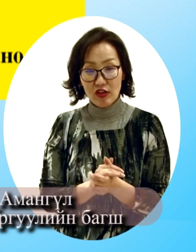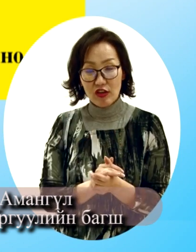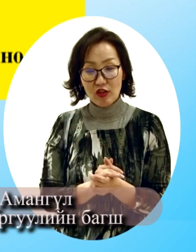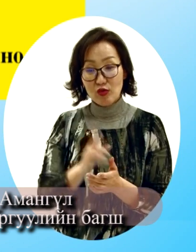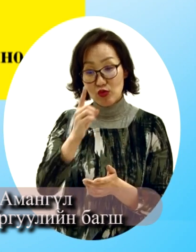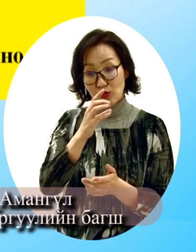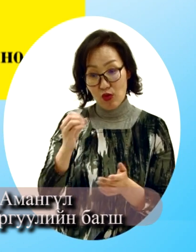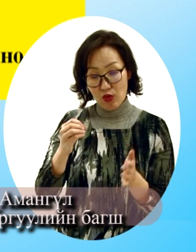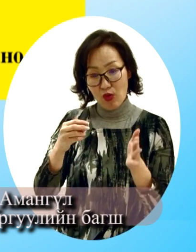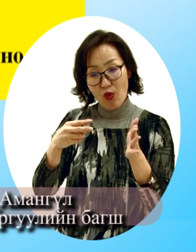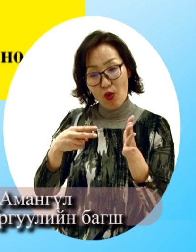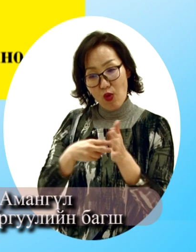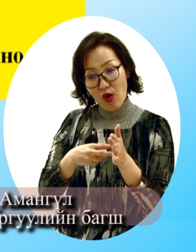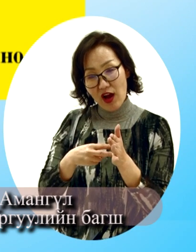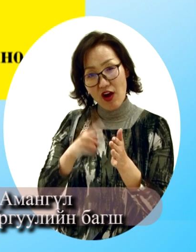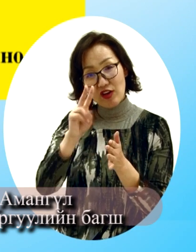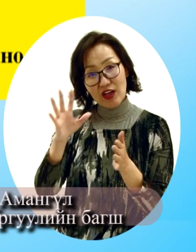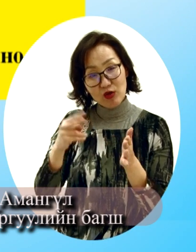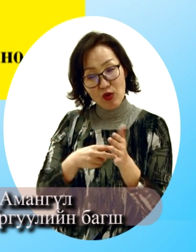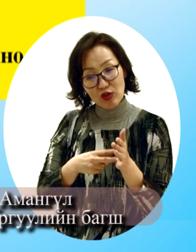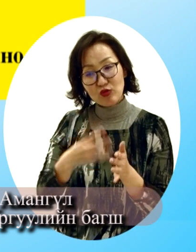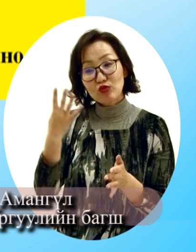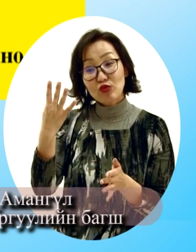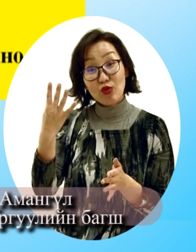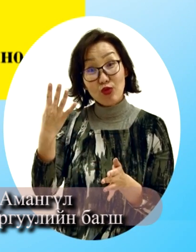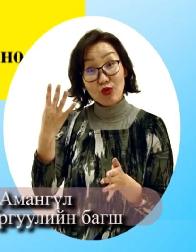неше пайыз болот? Эсептейик.